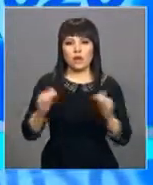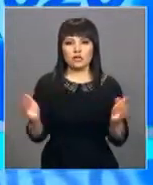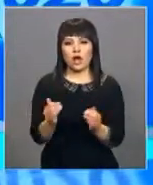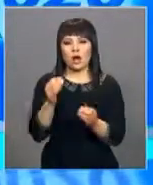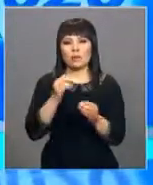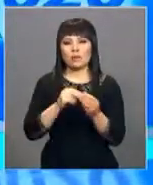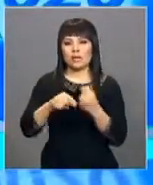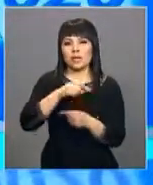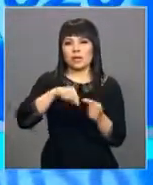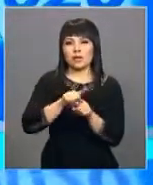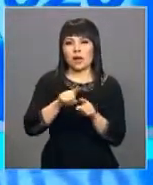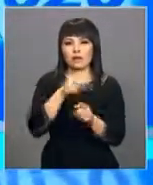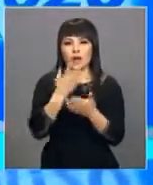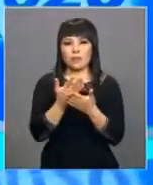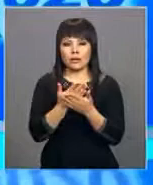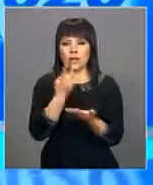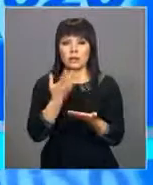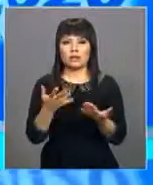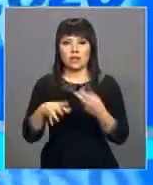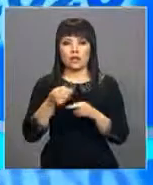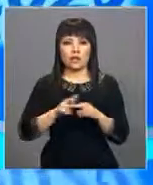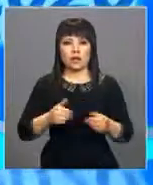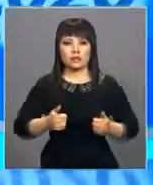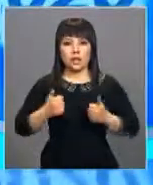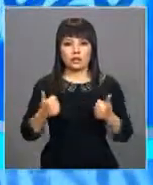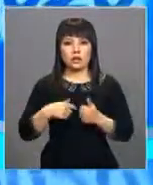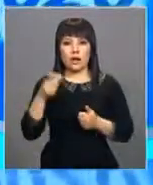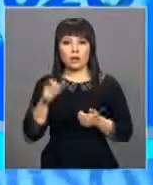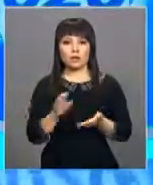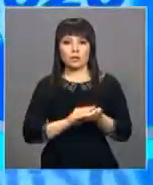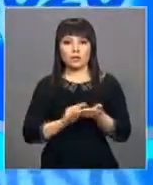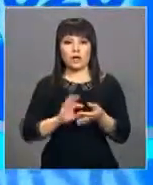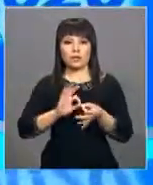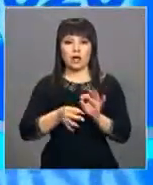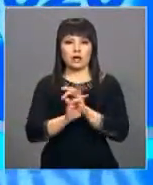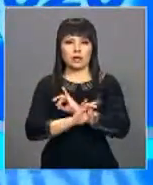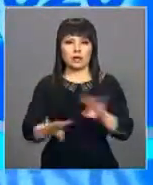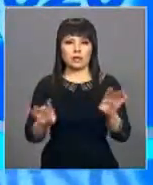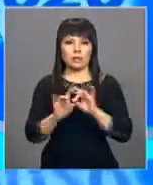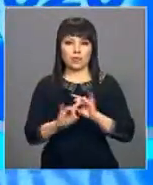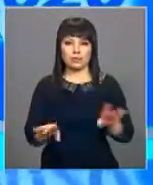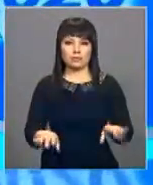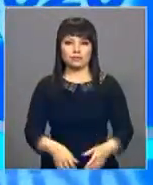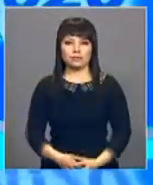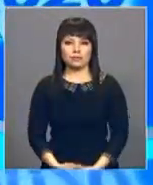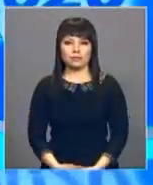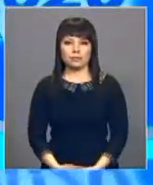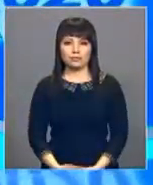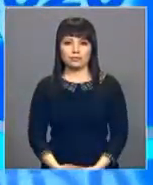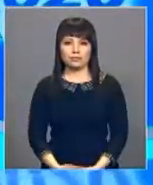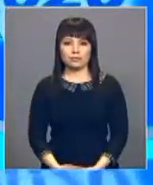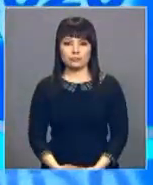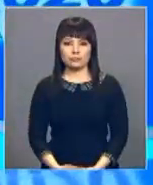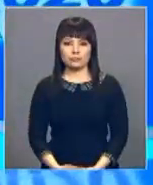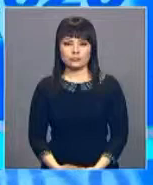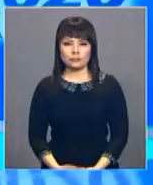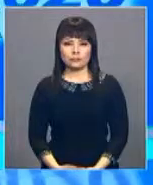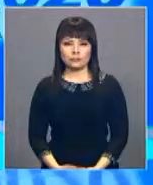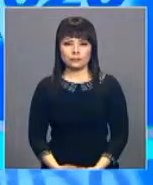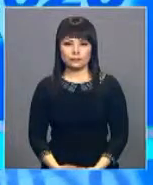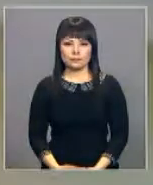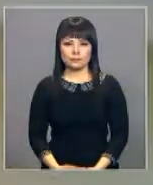орта бизнес саласының дамуына тың серпін берді. Оралдағы шағын бизнестің шама шарқы жайында тілшіміз Талғат Серікқалиұлы